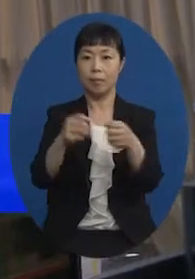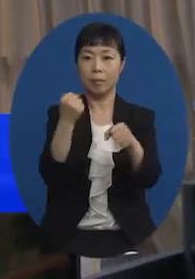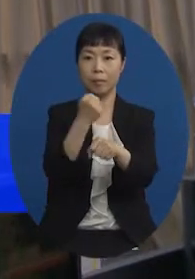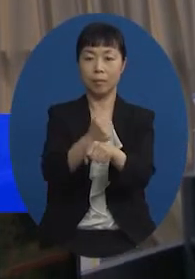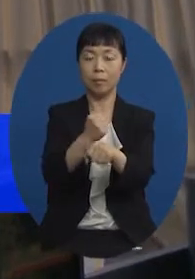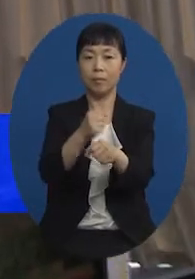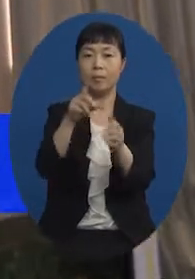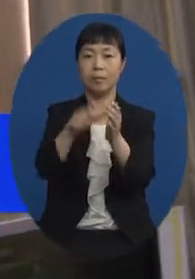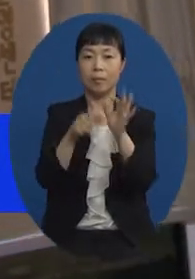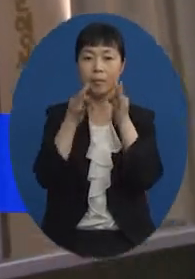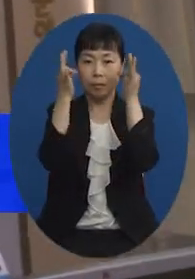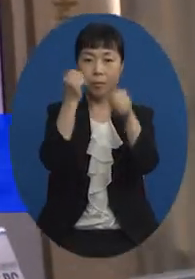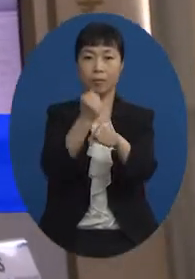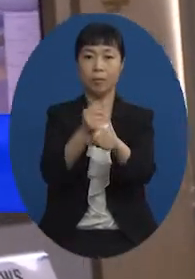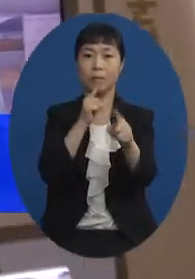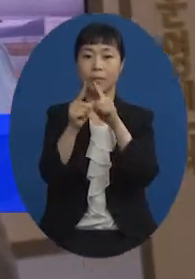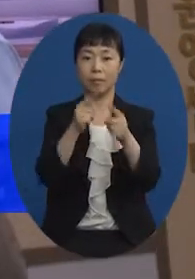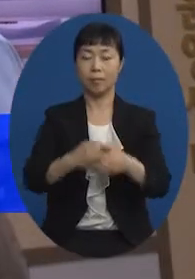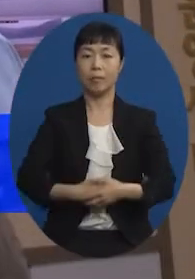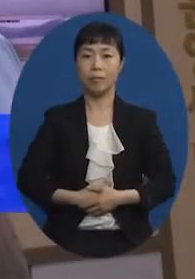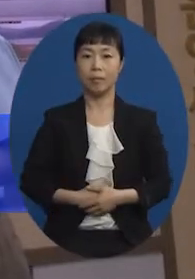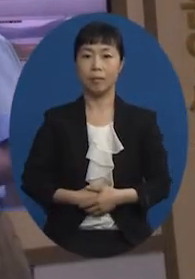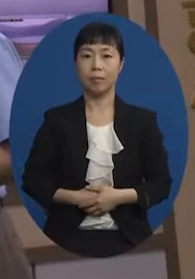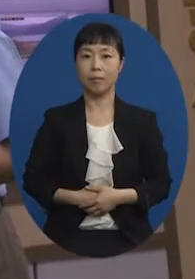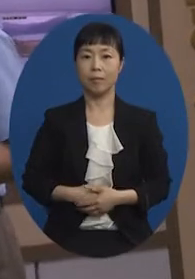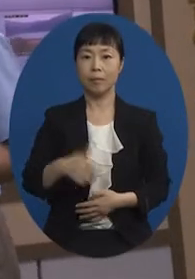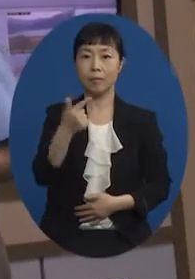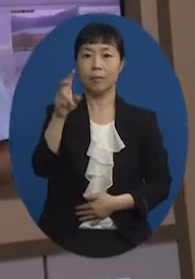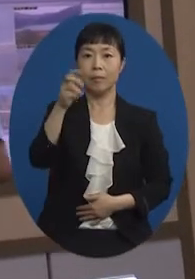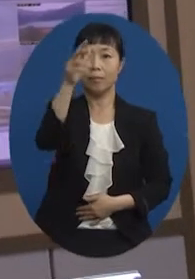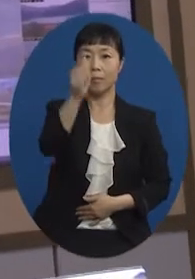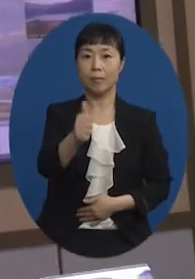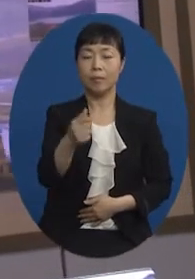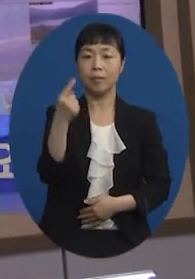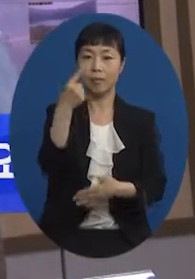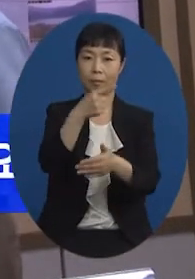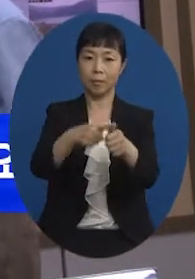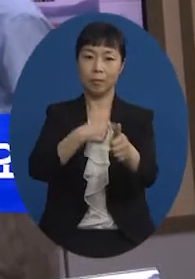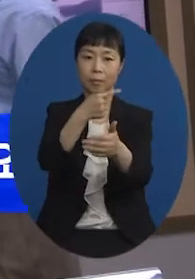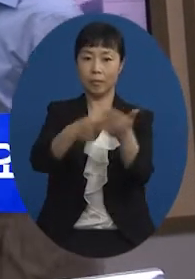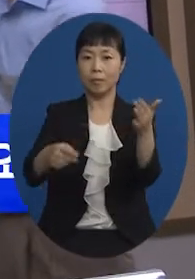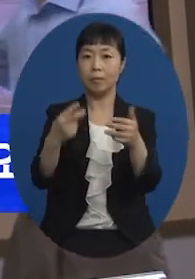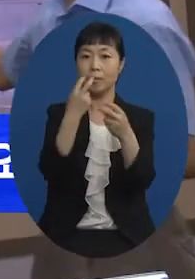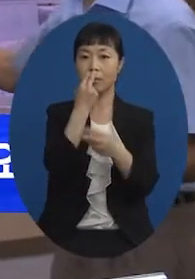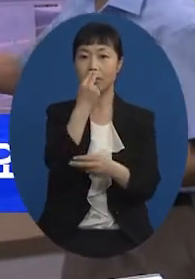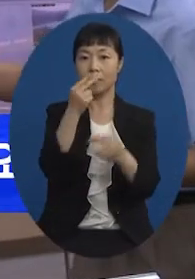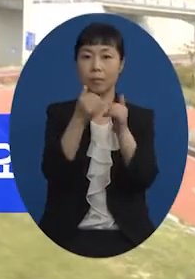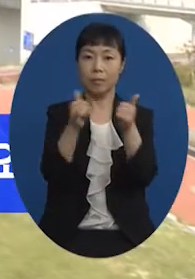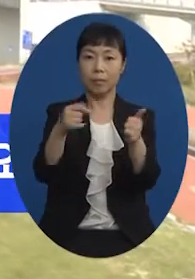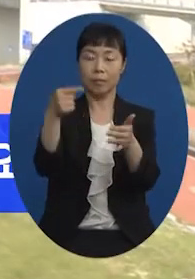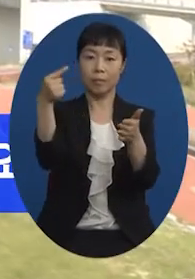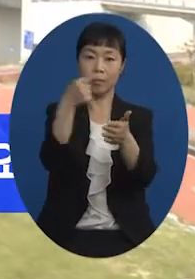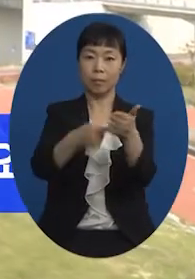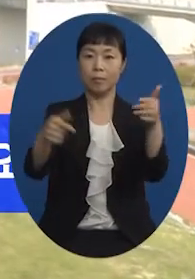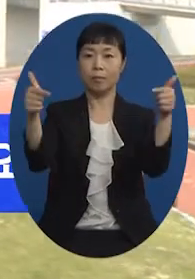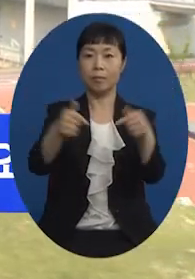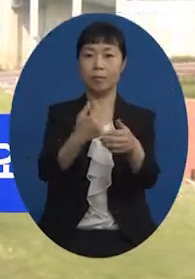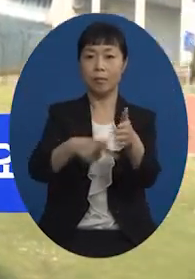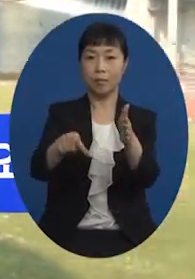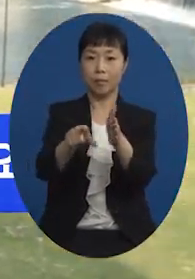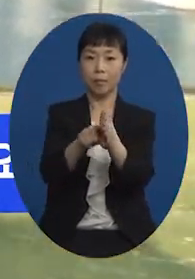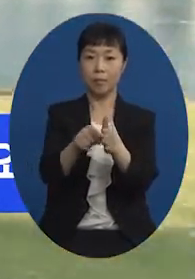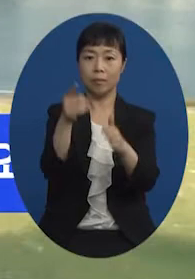협력체계를 만드는데 최선을 다할 것이라고 밝혔습니다 남청장은 자연재해로 인한 인명과 재산 피해를